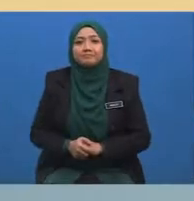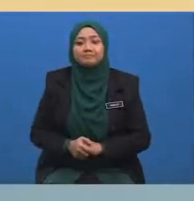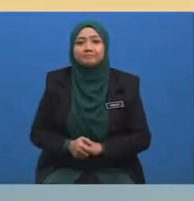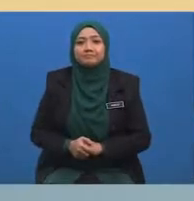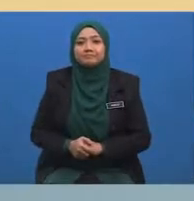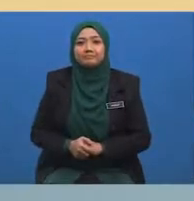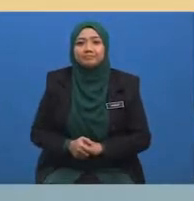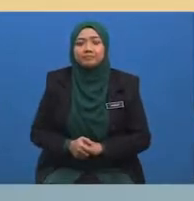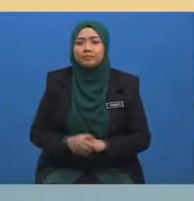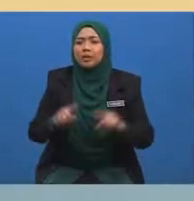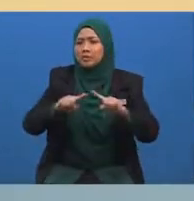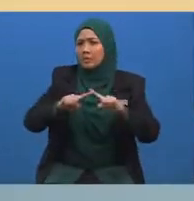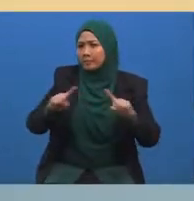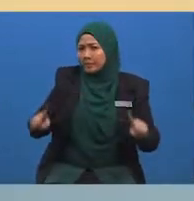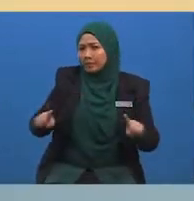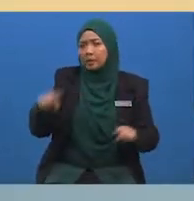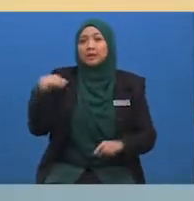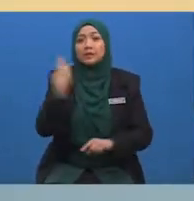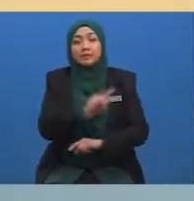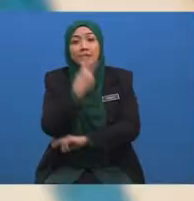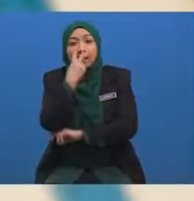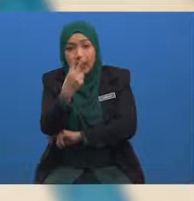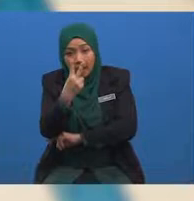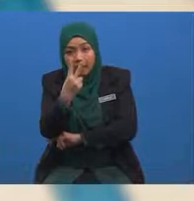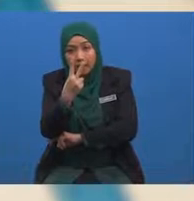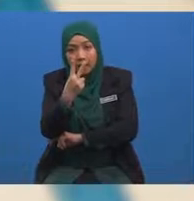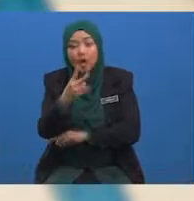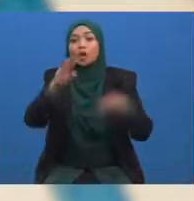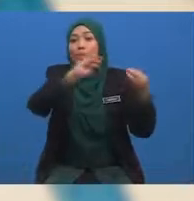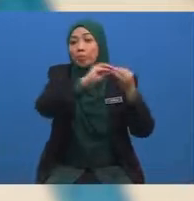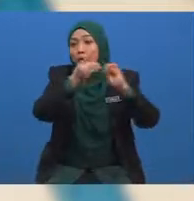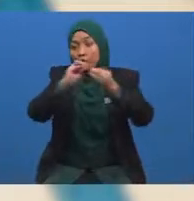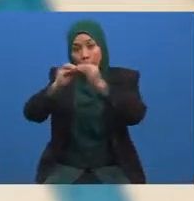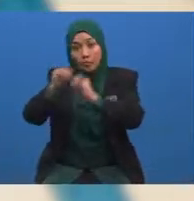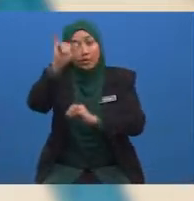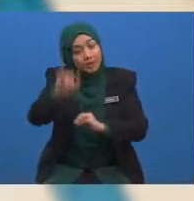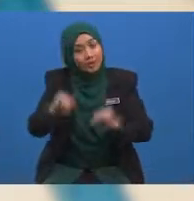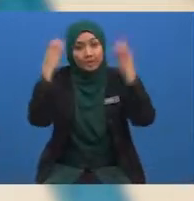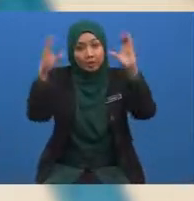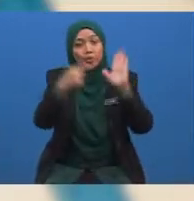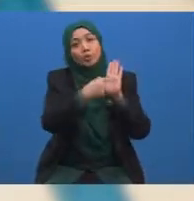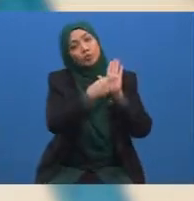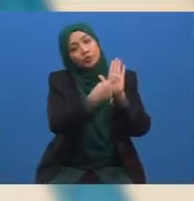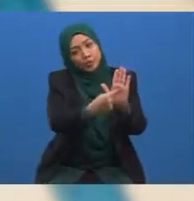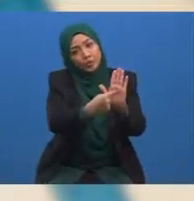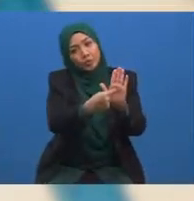Sebelum itu, kita lihat dahulu nombor-nombor yang cikgu paparkan ini.